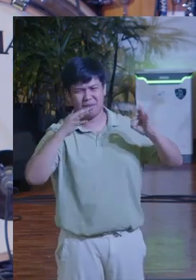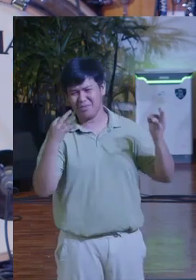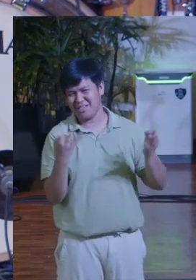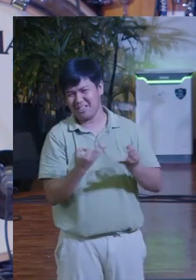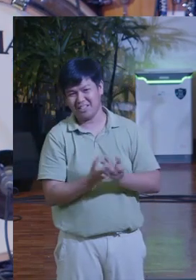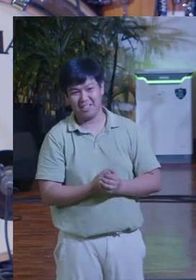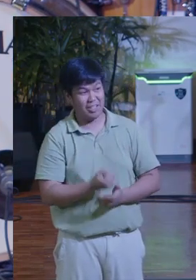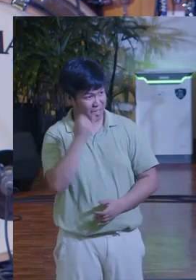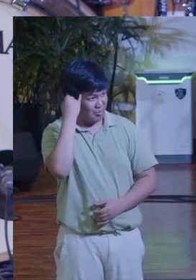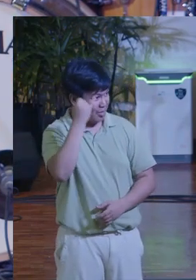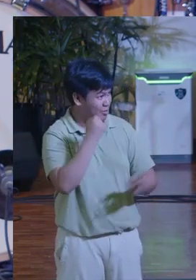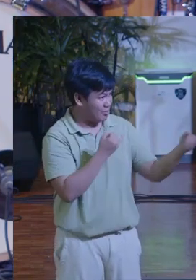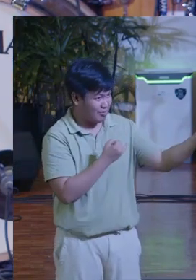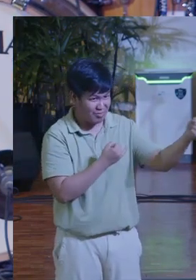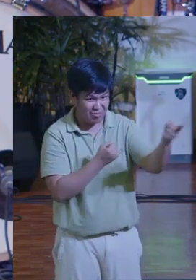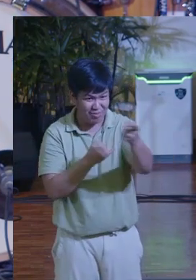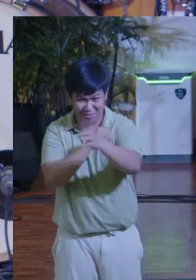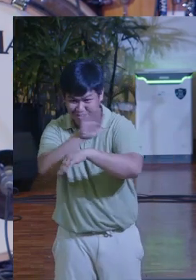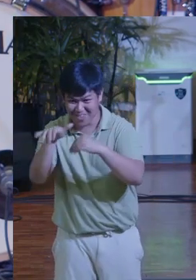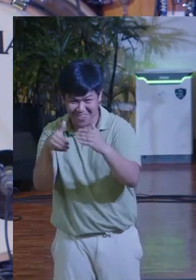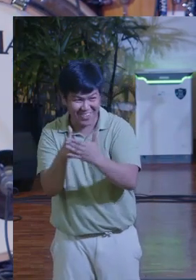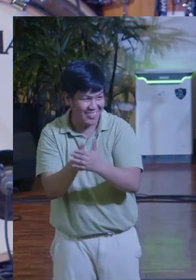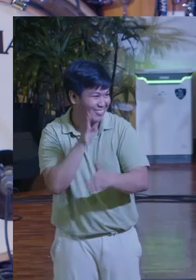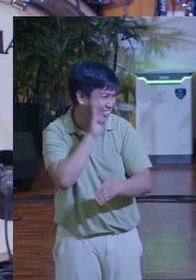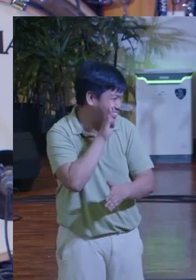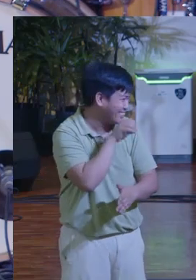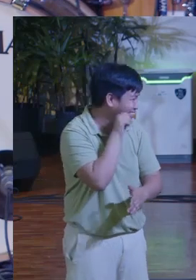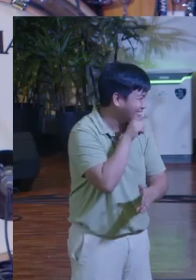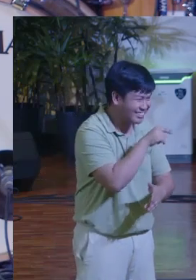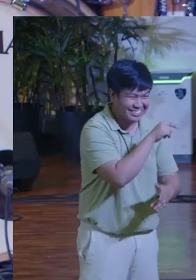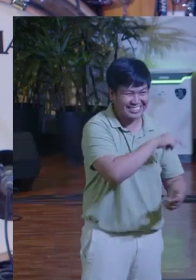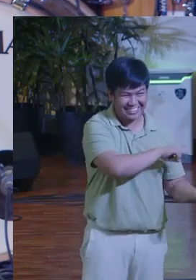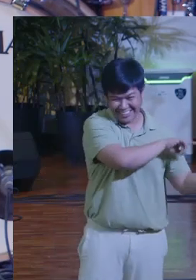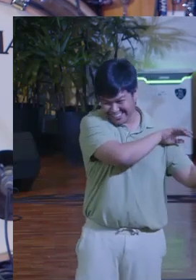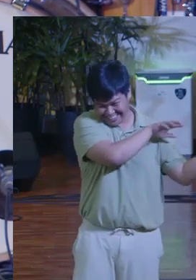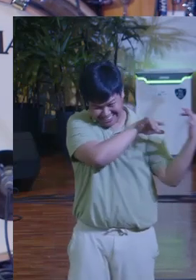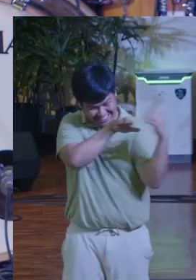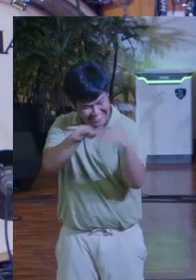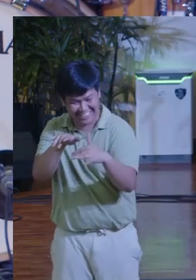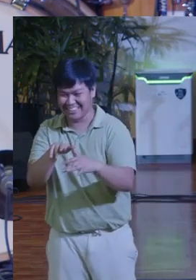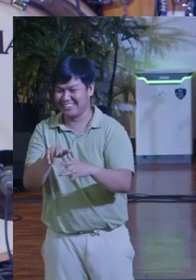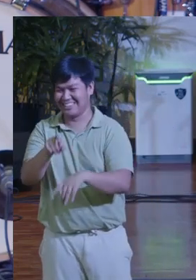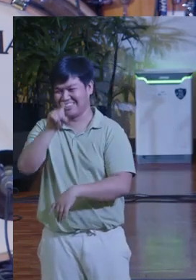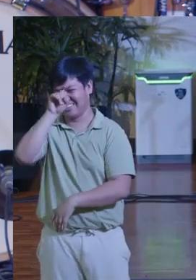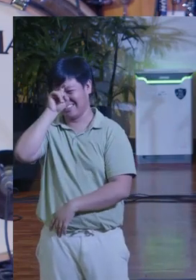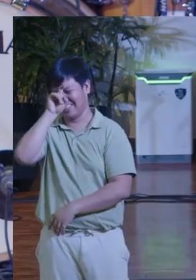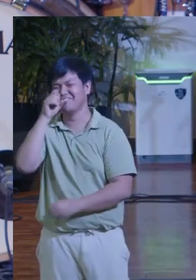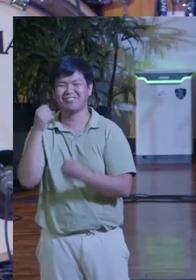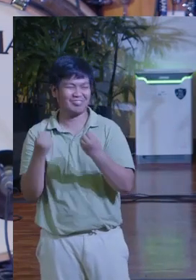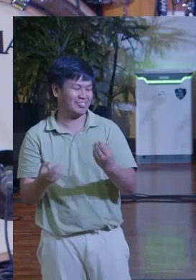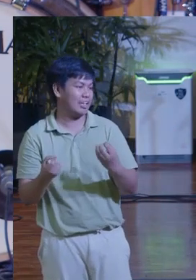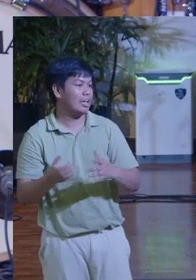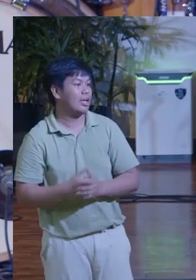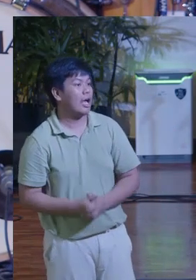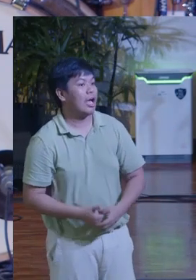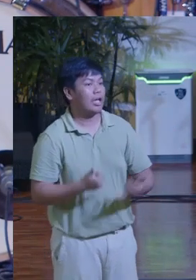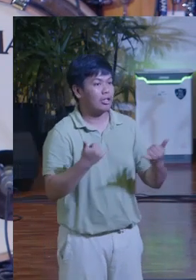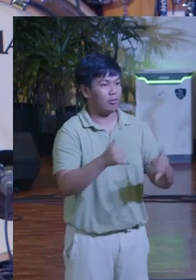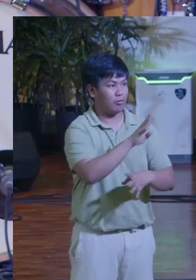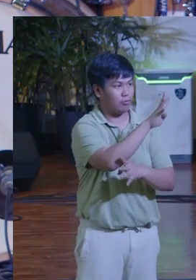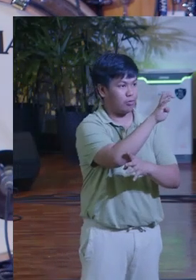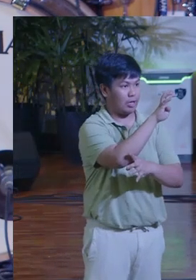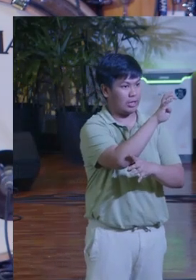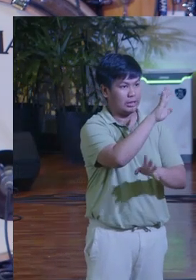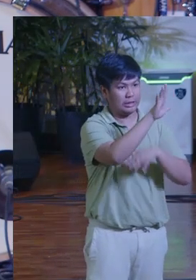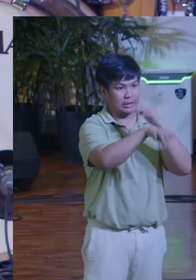po. Ngayon may bagong Pharaoh na umiiral na sa Egypt,